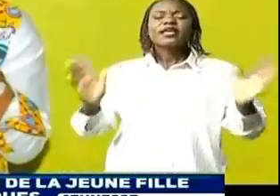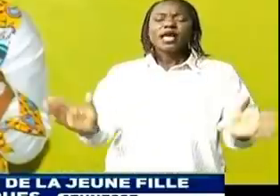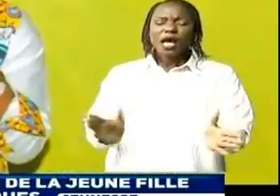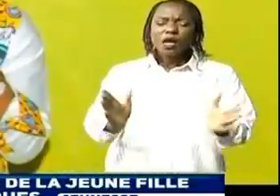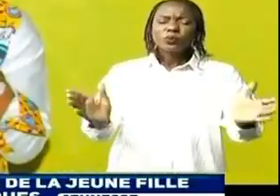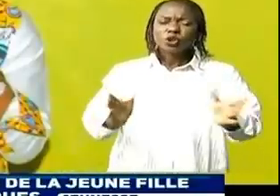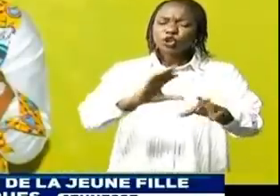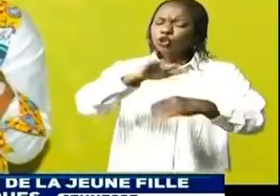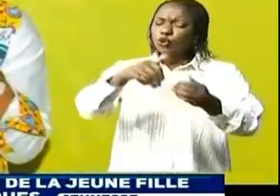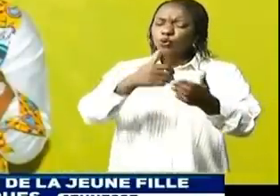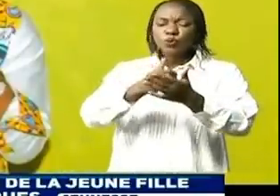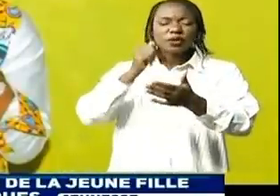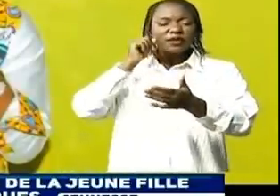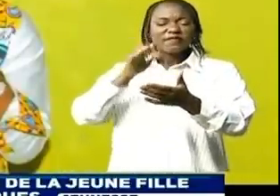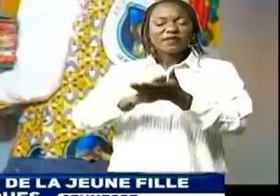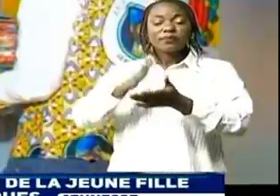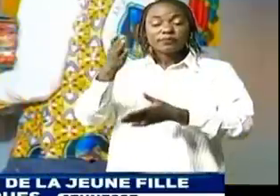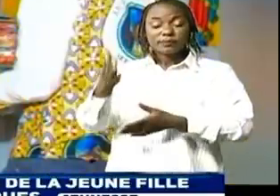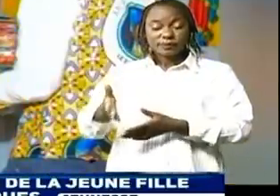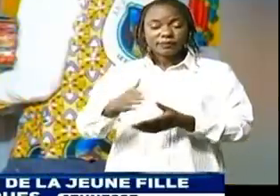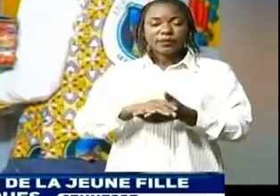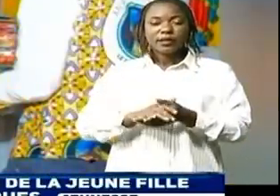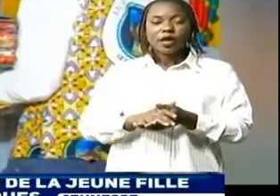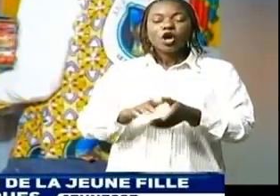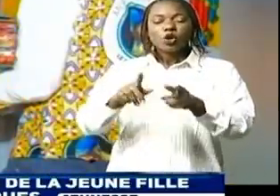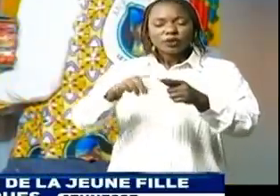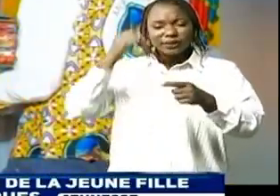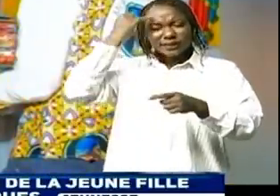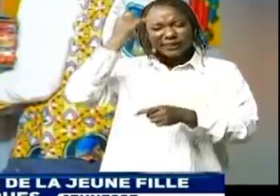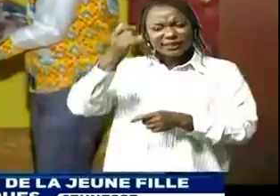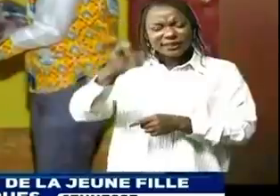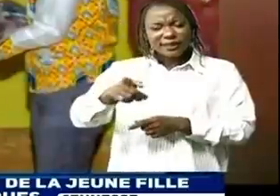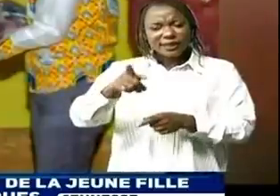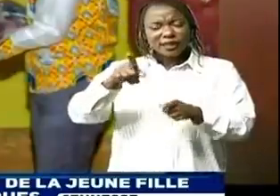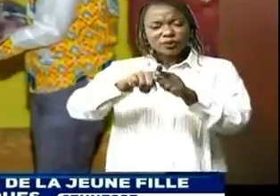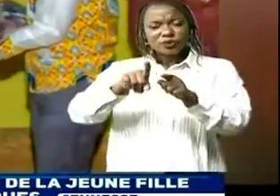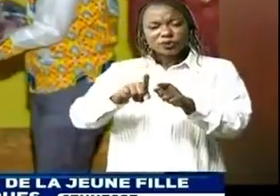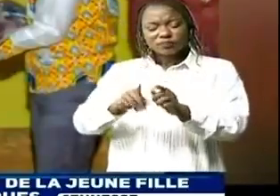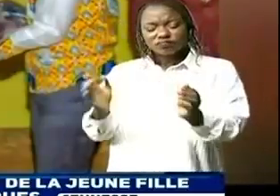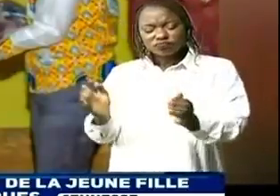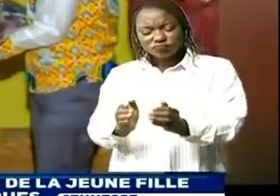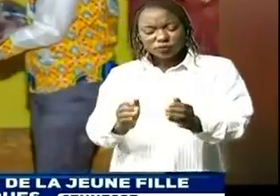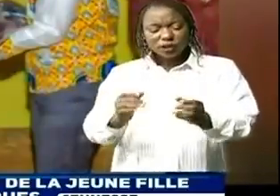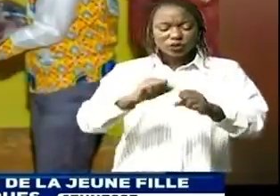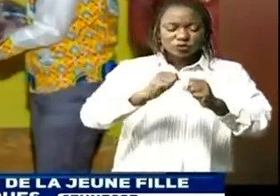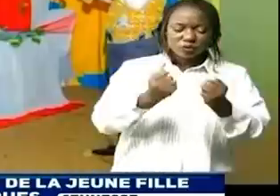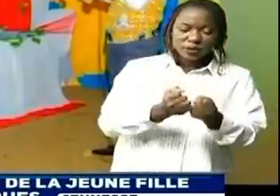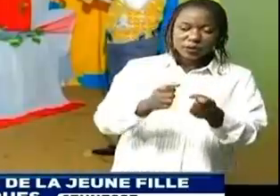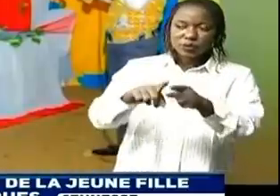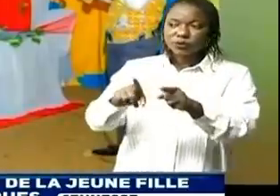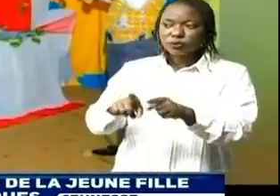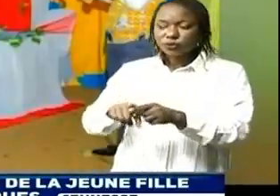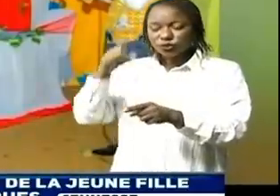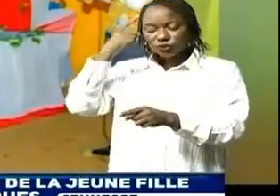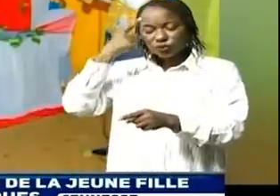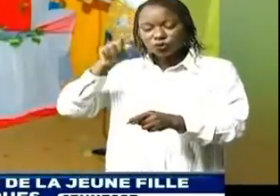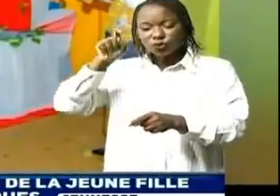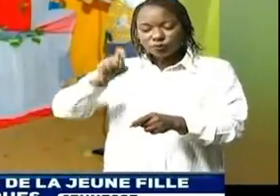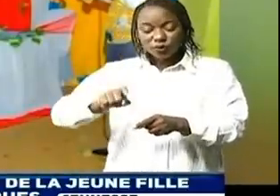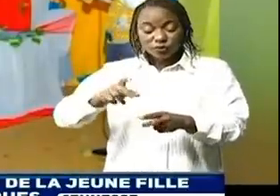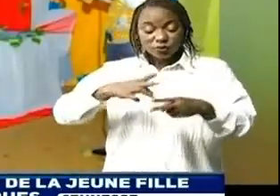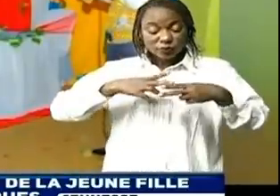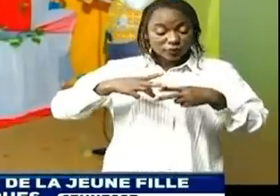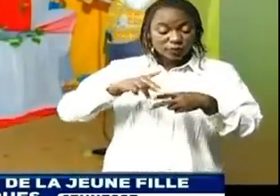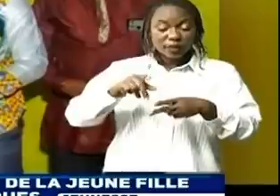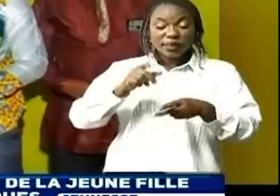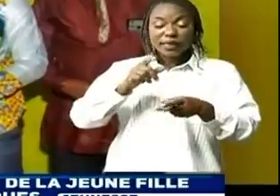femmes à donner le meilleur d'elles-mêmes. Toutes les initiatives, même les plus petites entreprises, par les femmes doivent être soutenues. Liant la